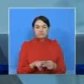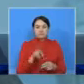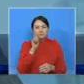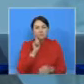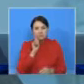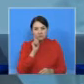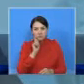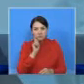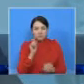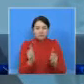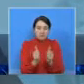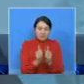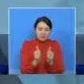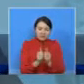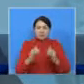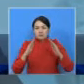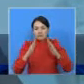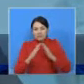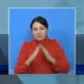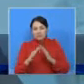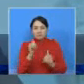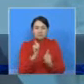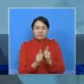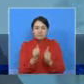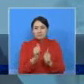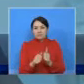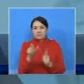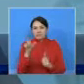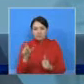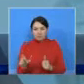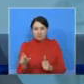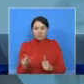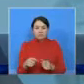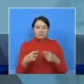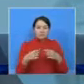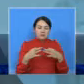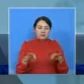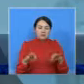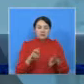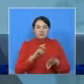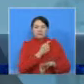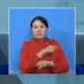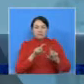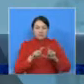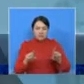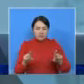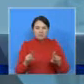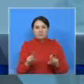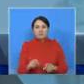қолжетімділік, яғни әрбір азамат кез келген медициналық